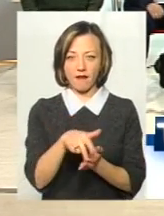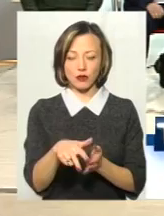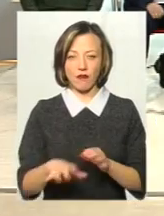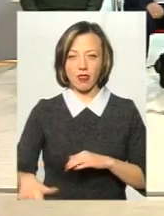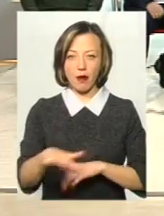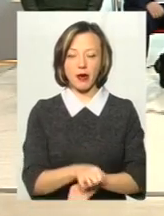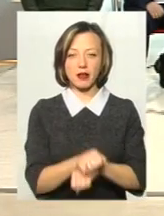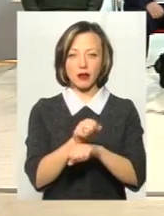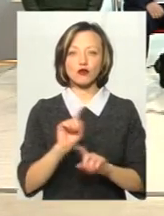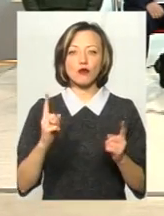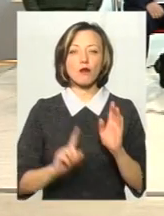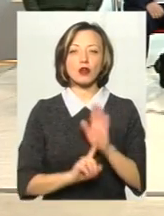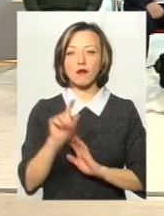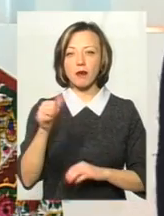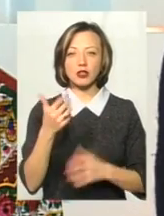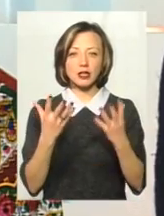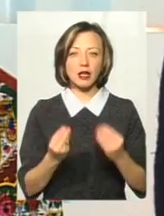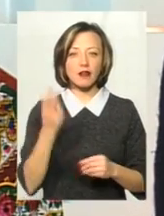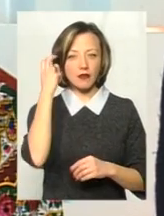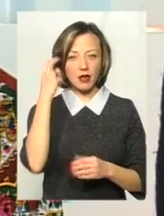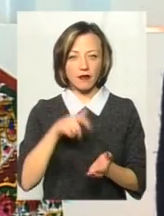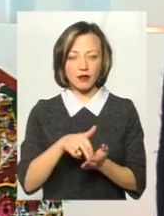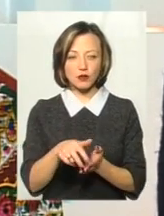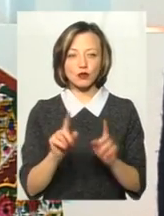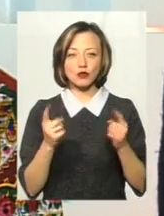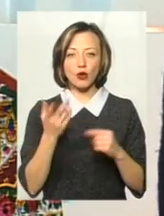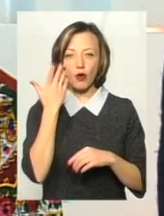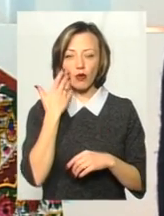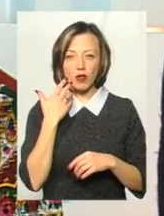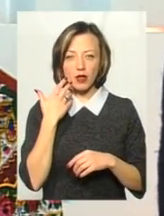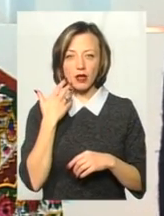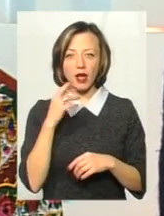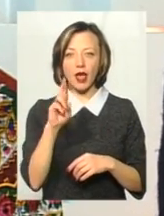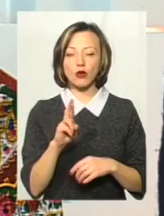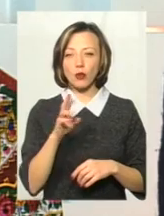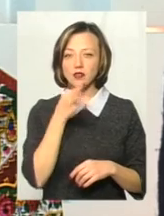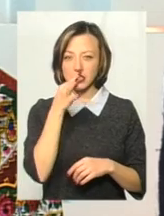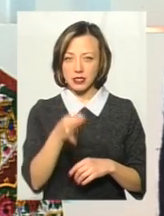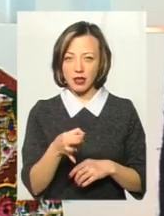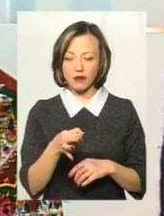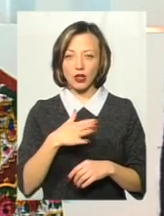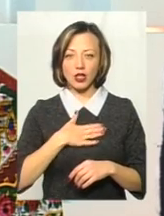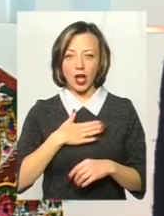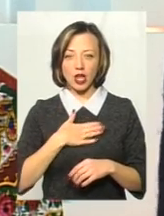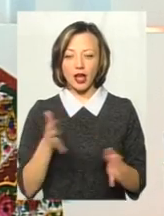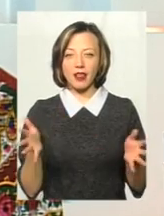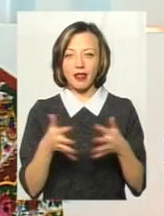почав це робити в перший день, коли вийшли в Києві? Тому що коли там пан Янукович сказав, що наша інтеграція вона повертається